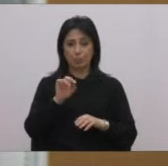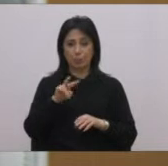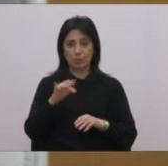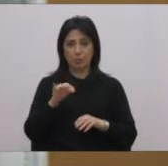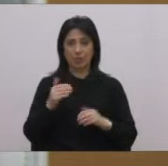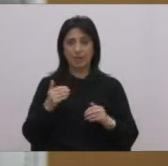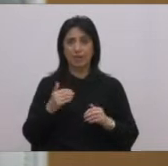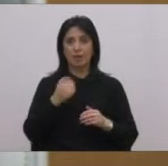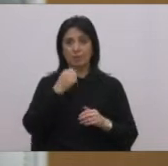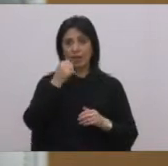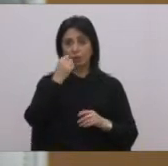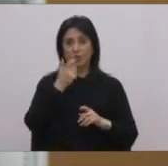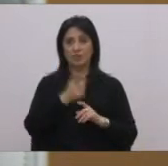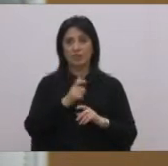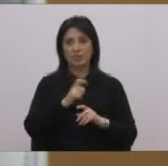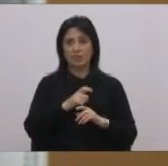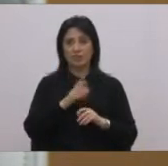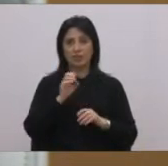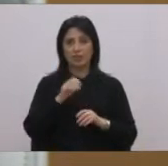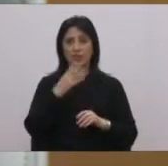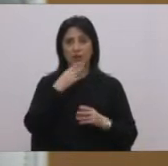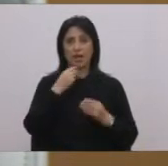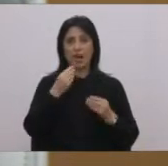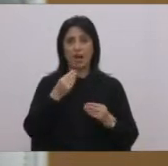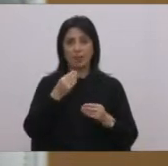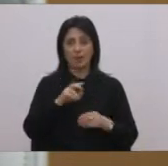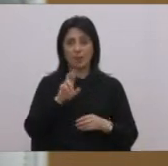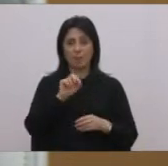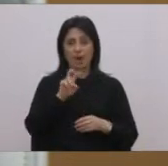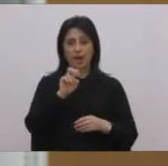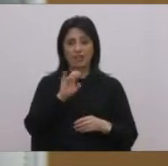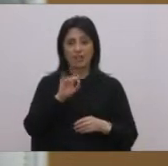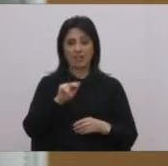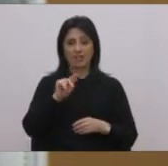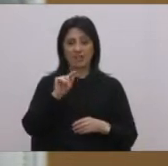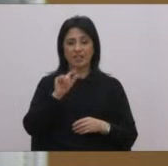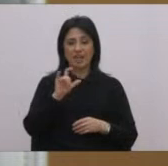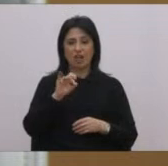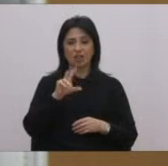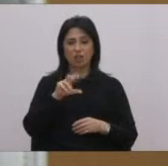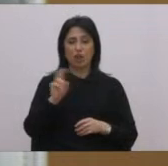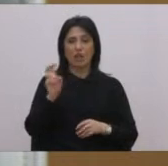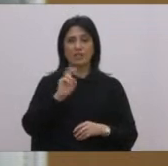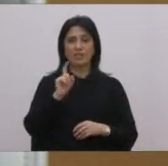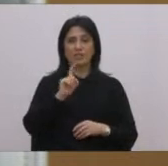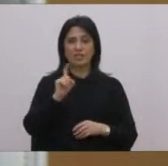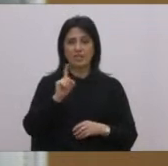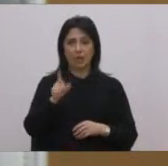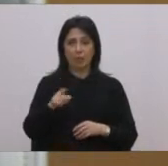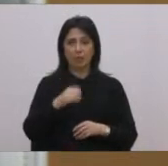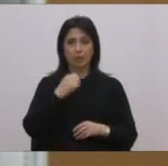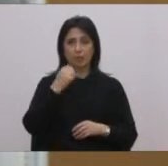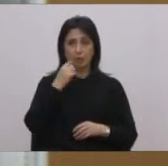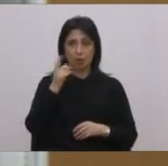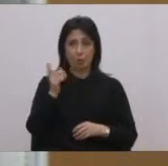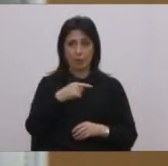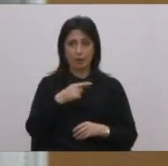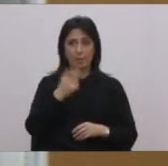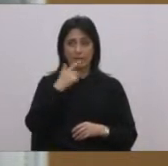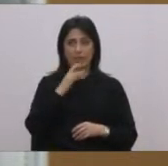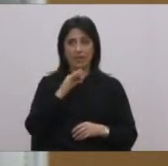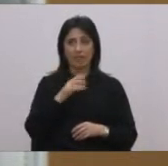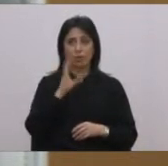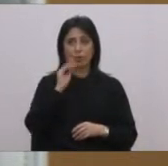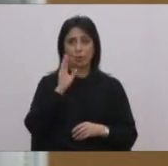რომ ძალიან კიდევ უფრო გალამაზდა ბაღდადი, თერჯოლა, ზესტაფონი. მადლობა ყოველივე ამისათვის. ბატონო